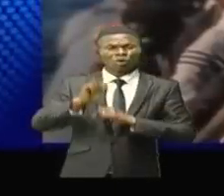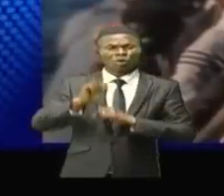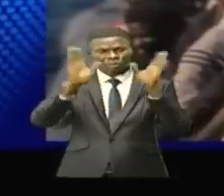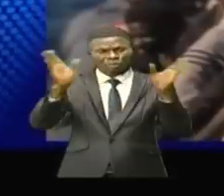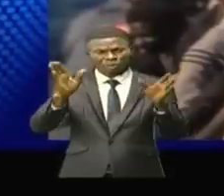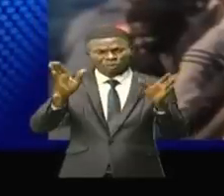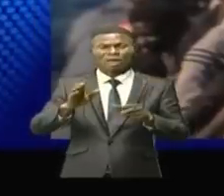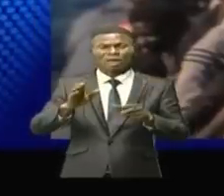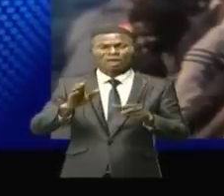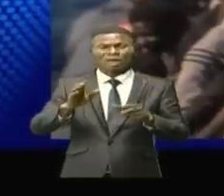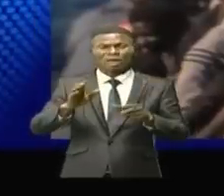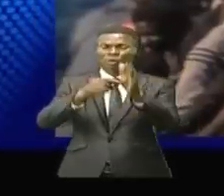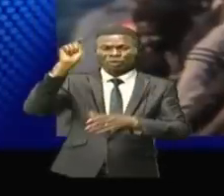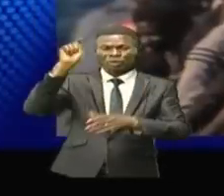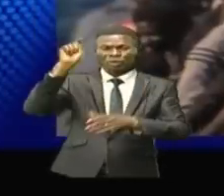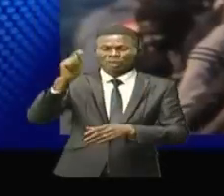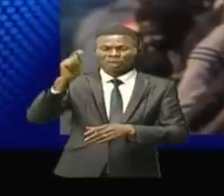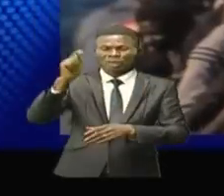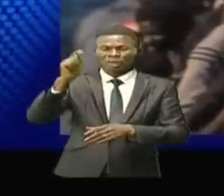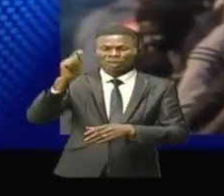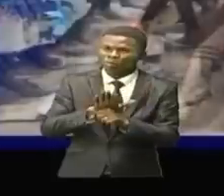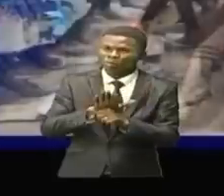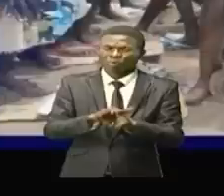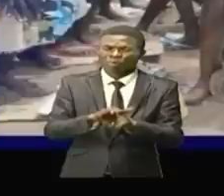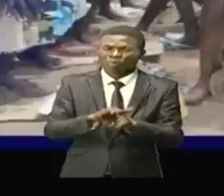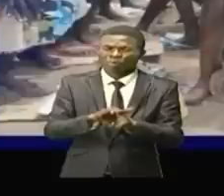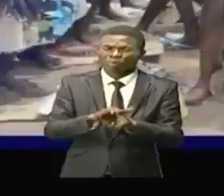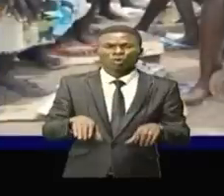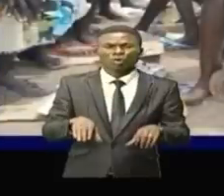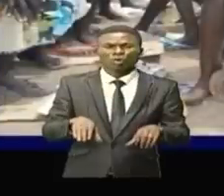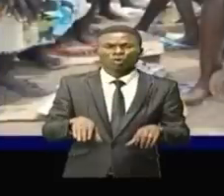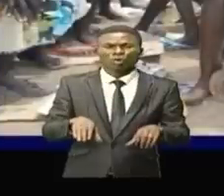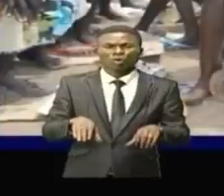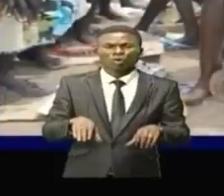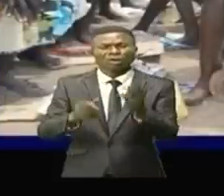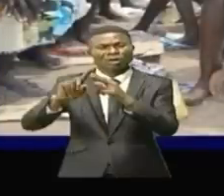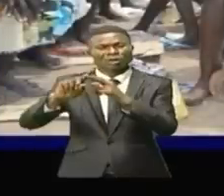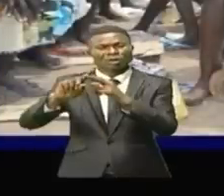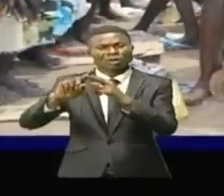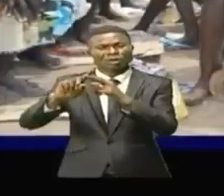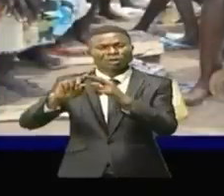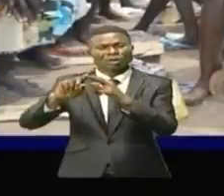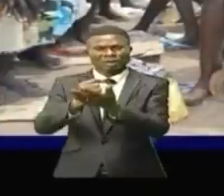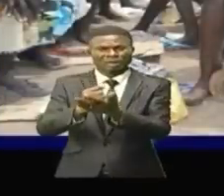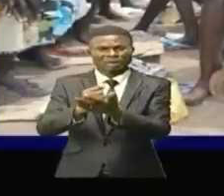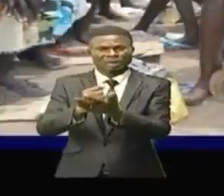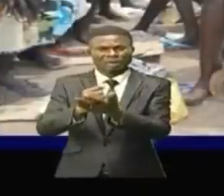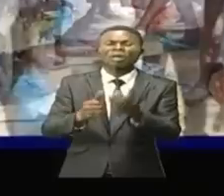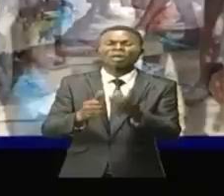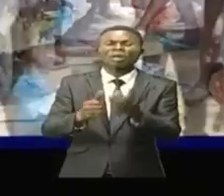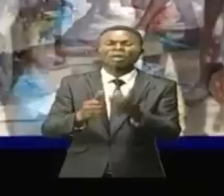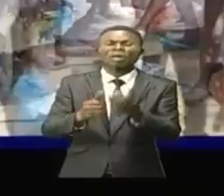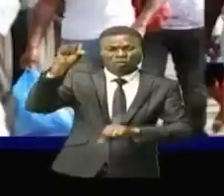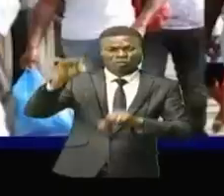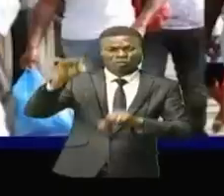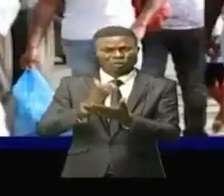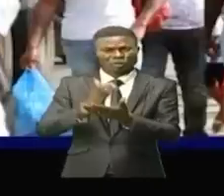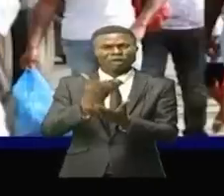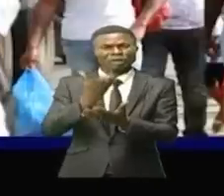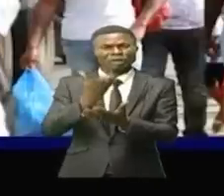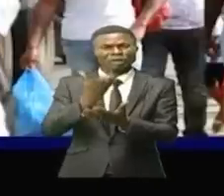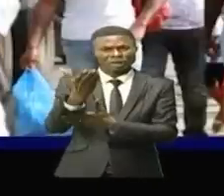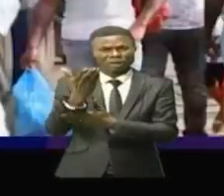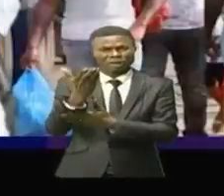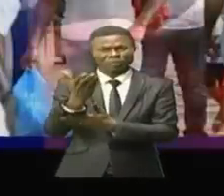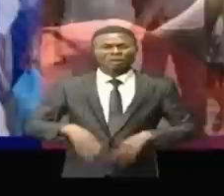témoigner une plus grande empathie sur le sort des réfugiés et faire connaître leur résilience alors qu'ils demandent une nouvelle